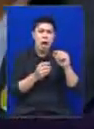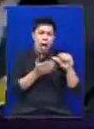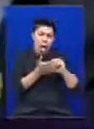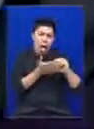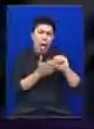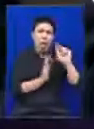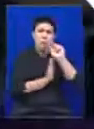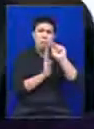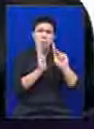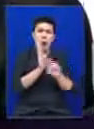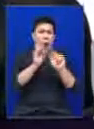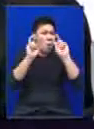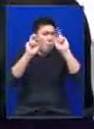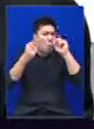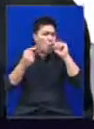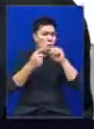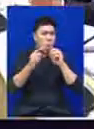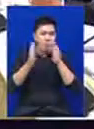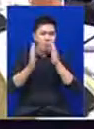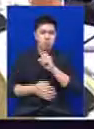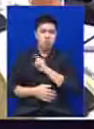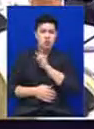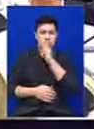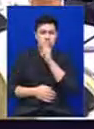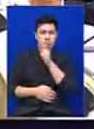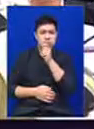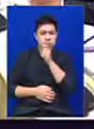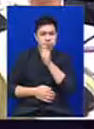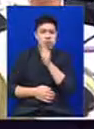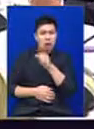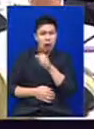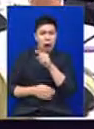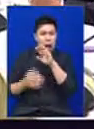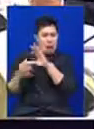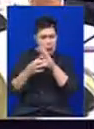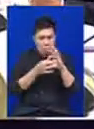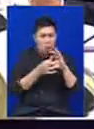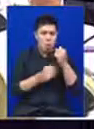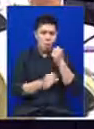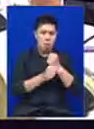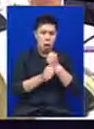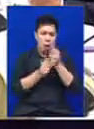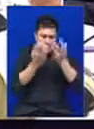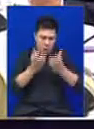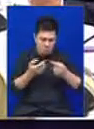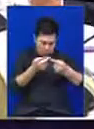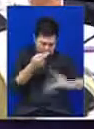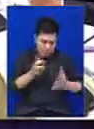ายในเรื่องของพนักงานไต่สวนเพื่อให้รองรับกับปริมาณงานได้